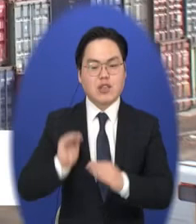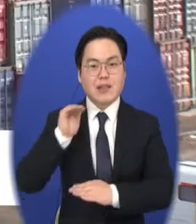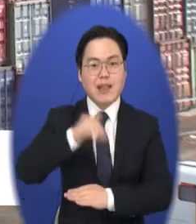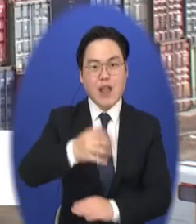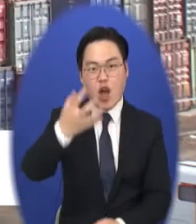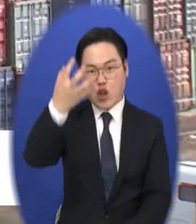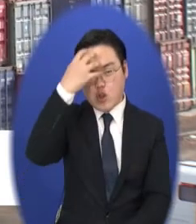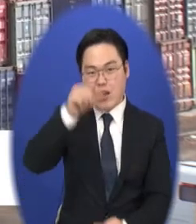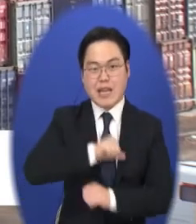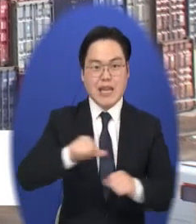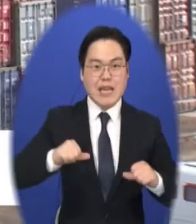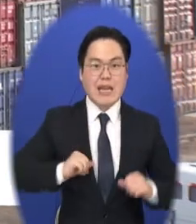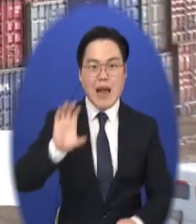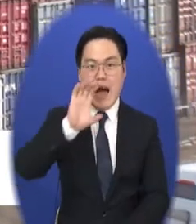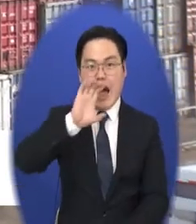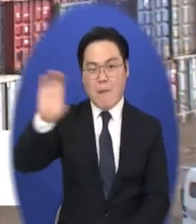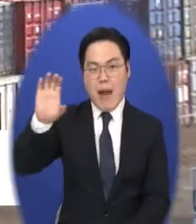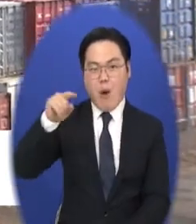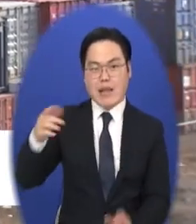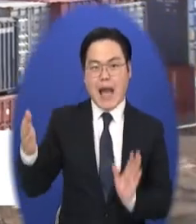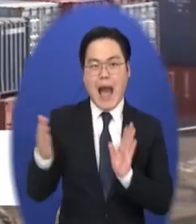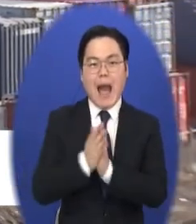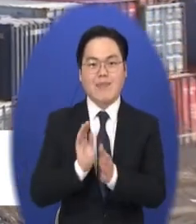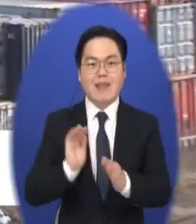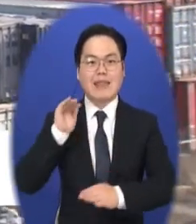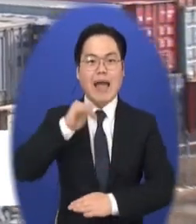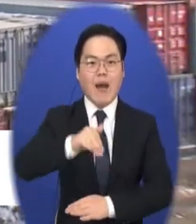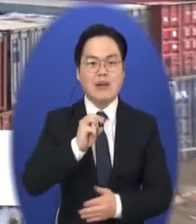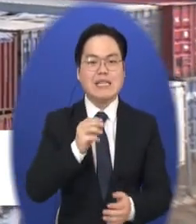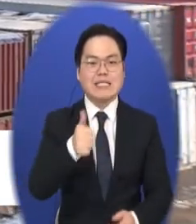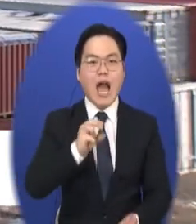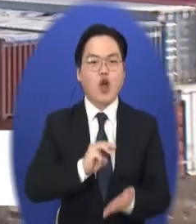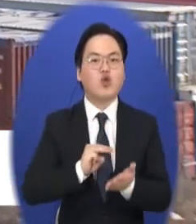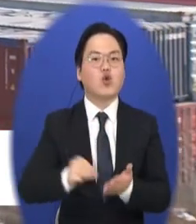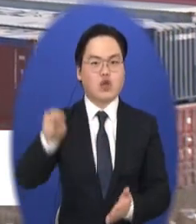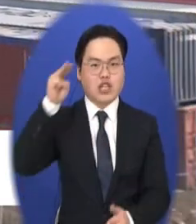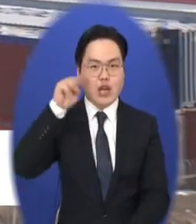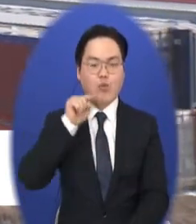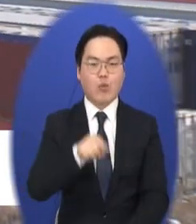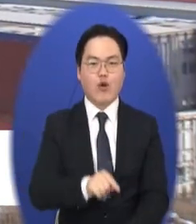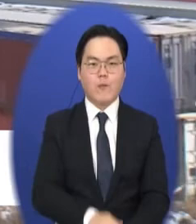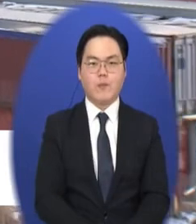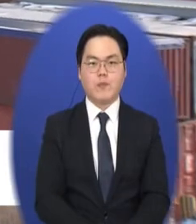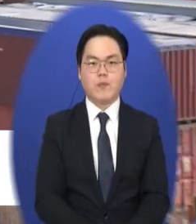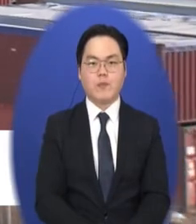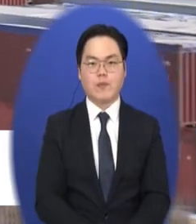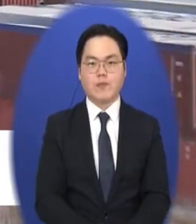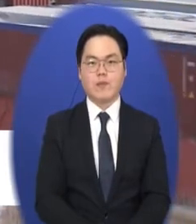хамтдаа даван туулсан сайн туршлагатай үлдэн гэдэгт эдийн засгчид санал нэг байна.